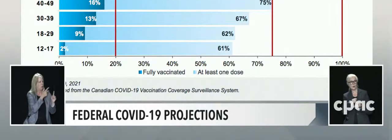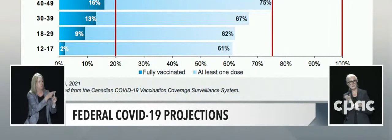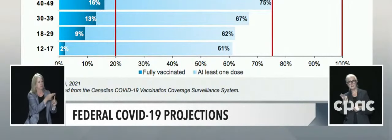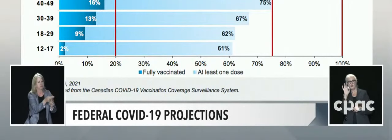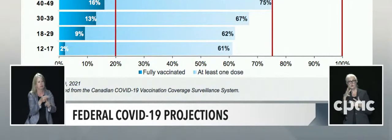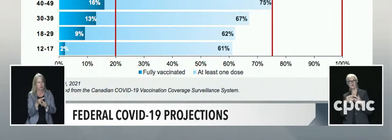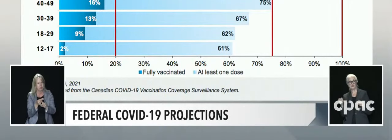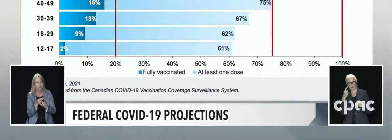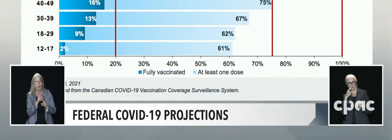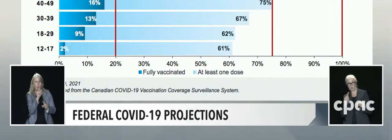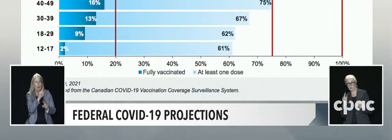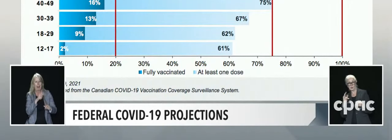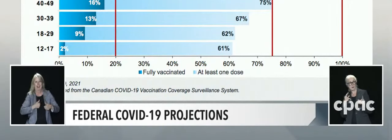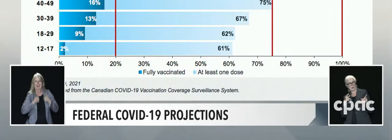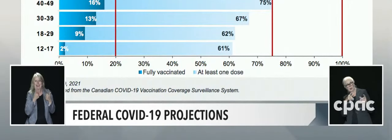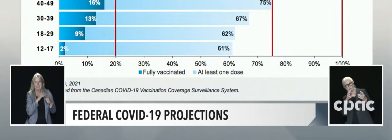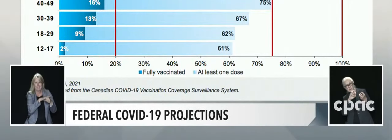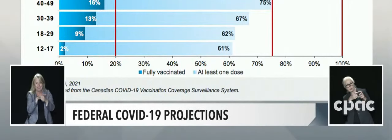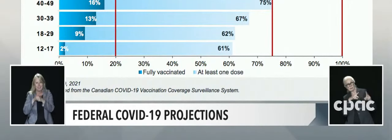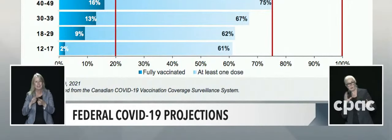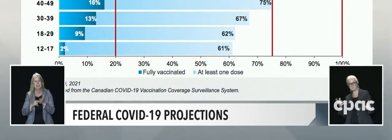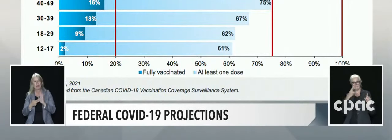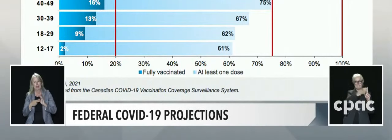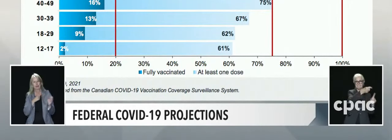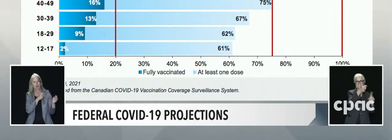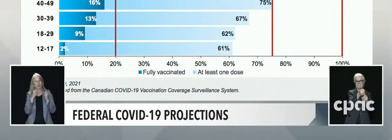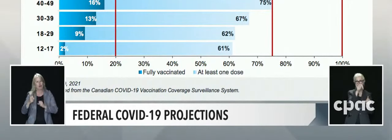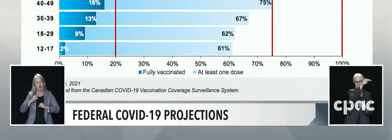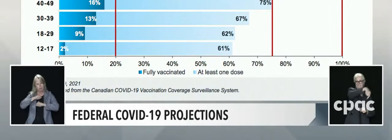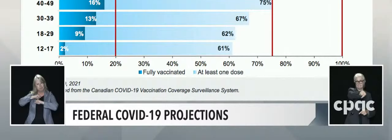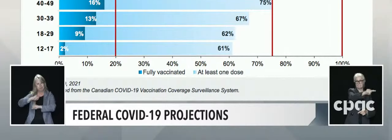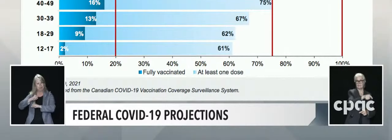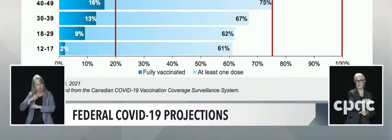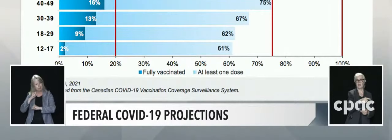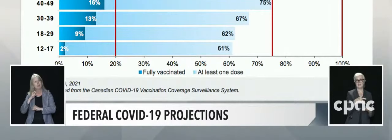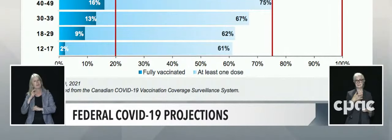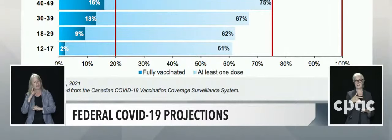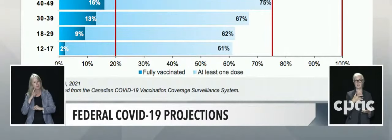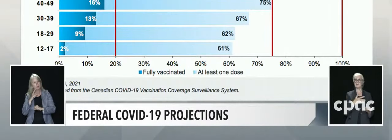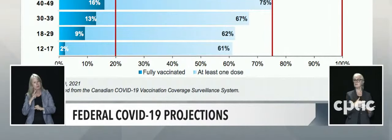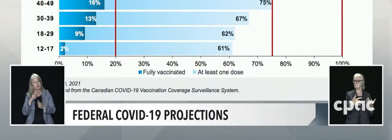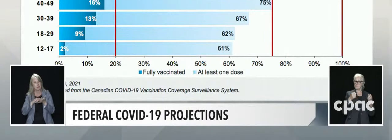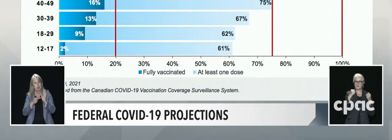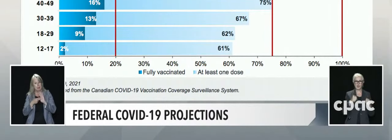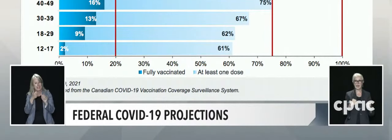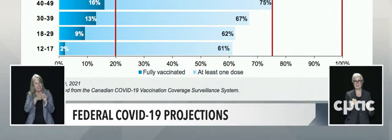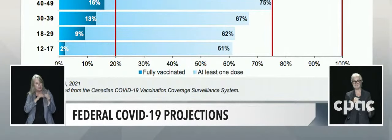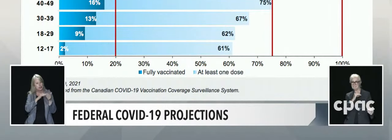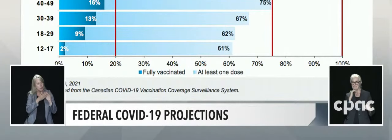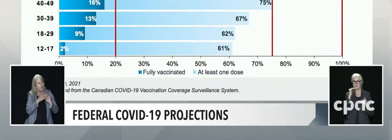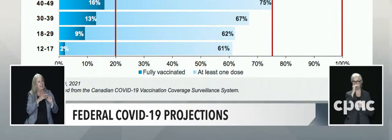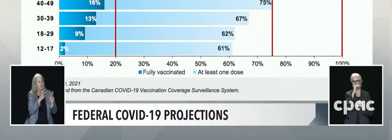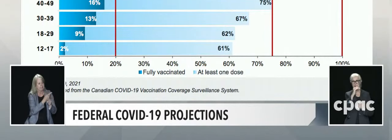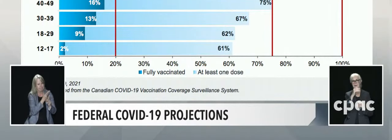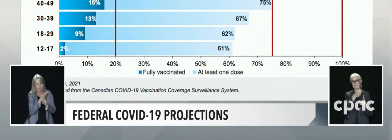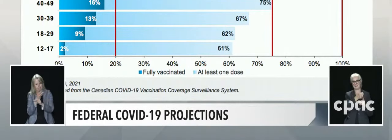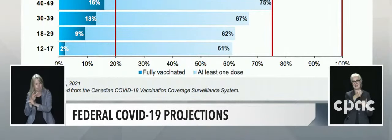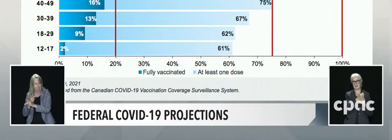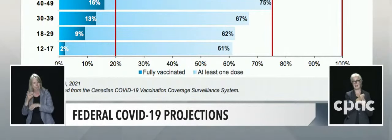are at, we can build a strong wall of vaccine protection, one community at a time.